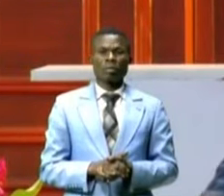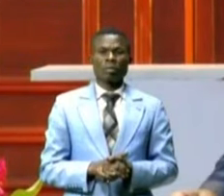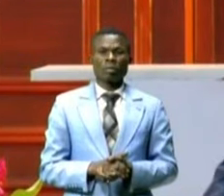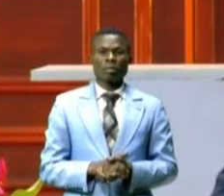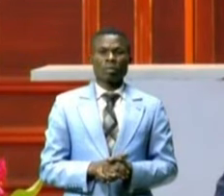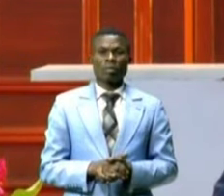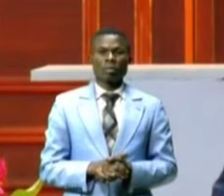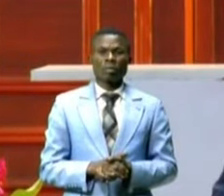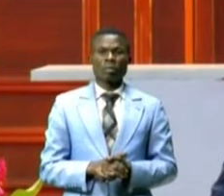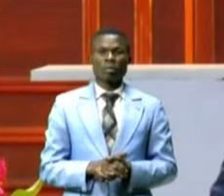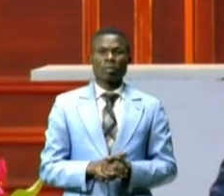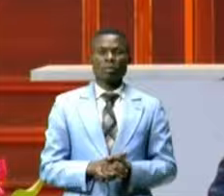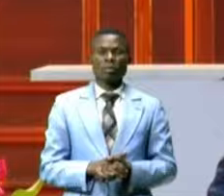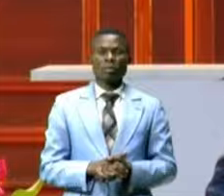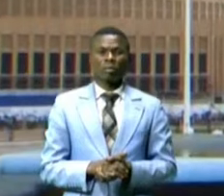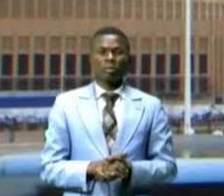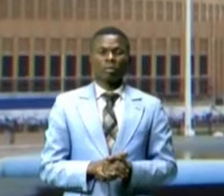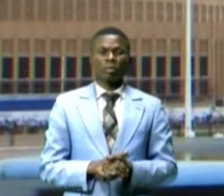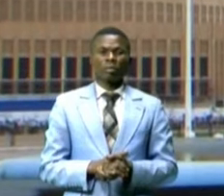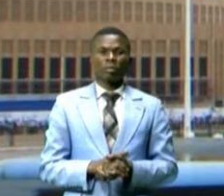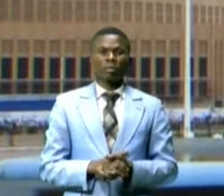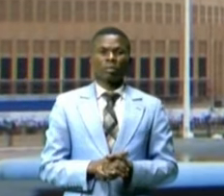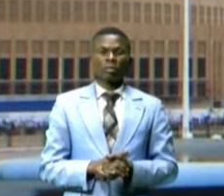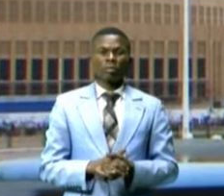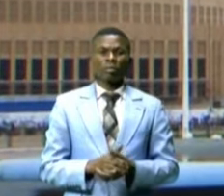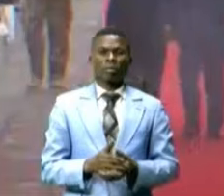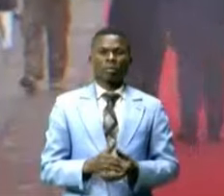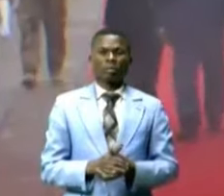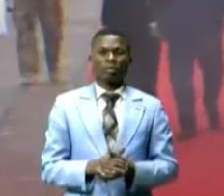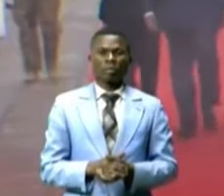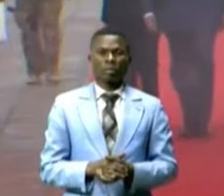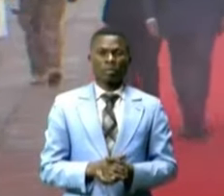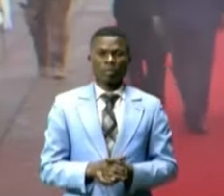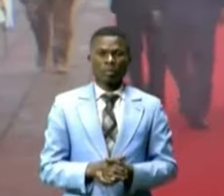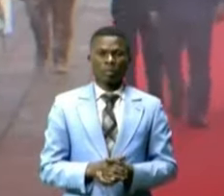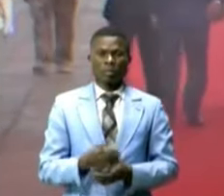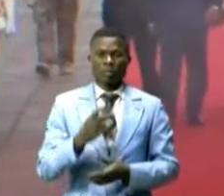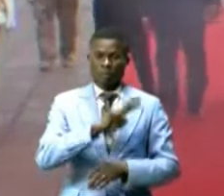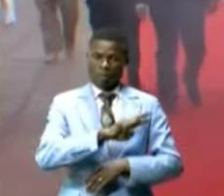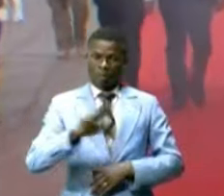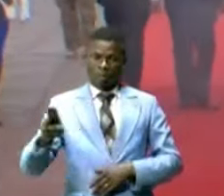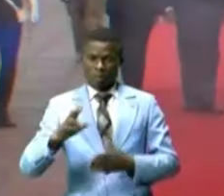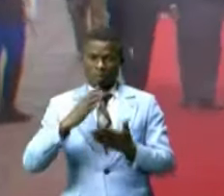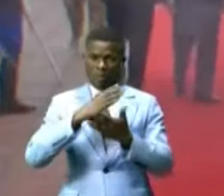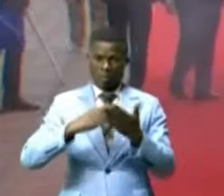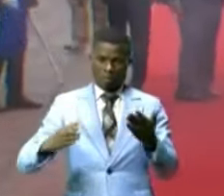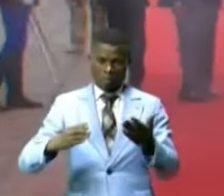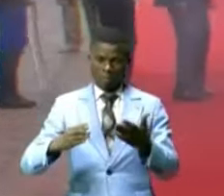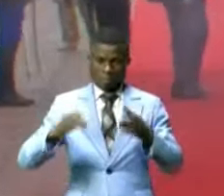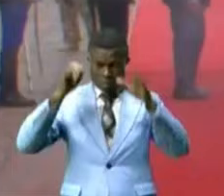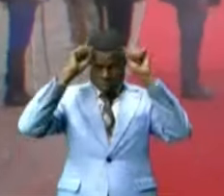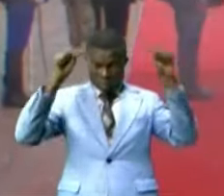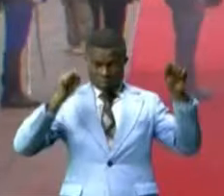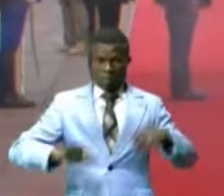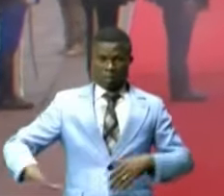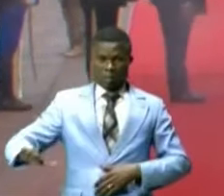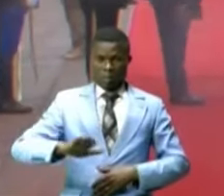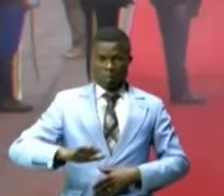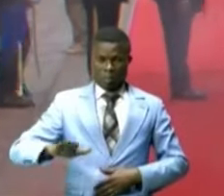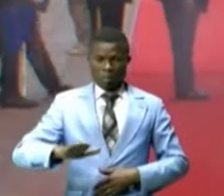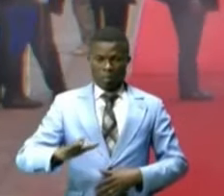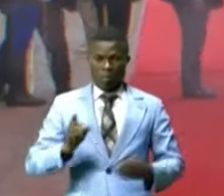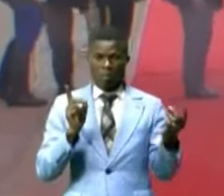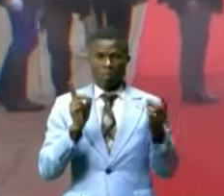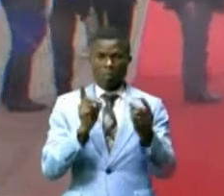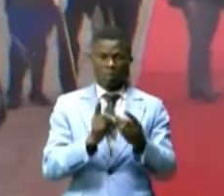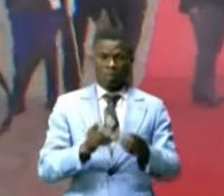satisfaisant du grand oral tant attendu. Quelques 2h30 plus tôt, le président de la République rejoignait